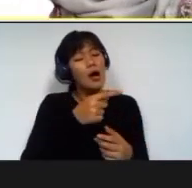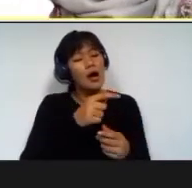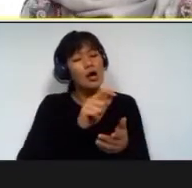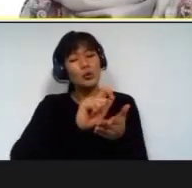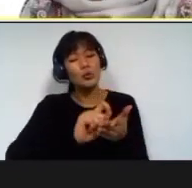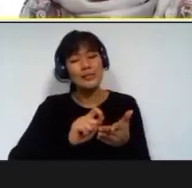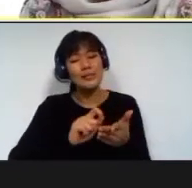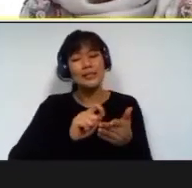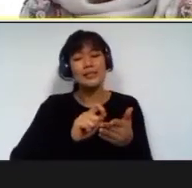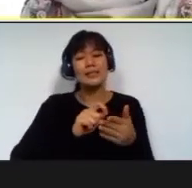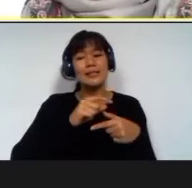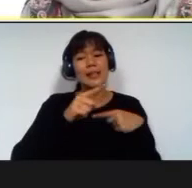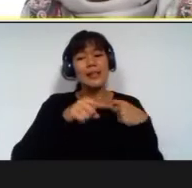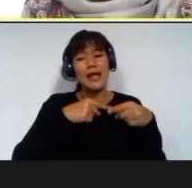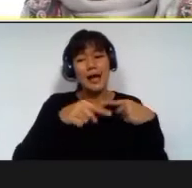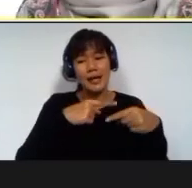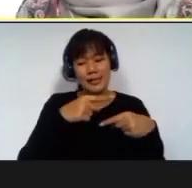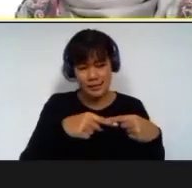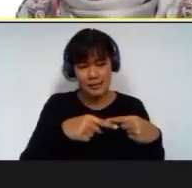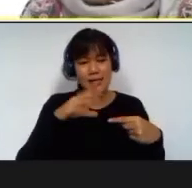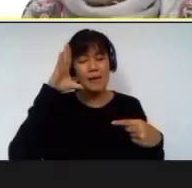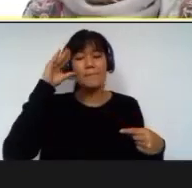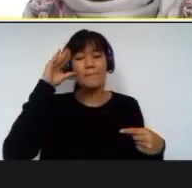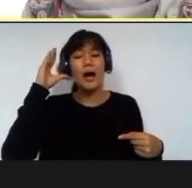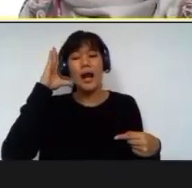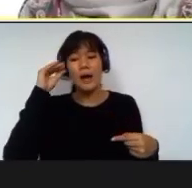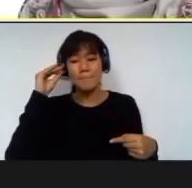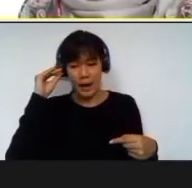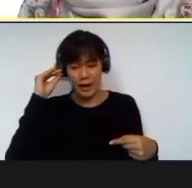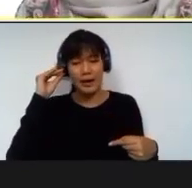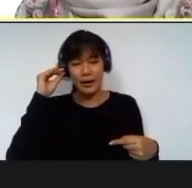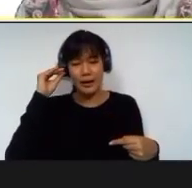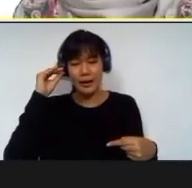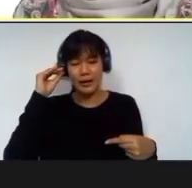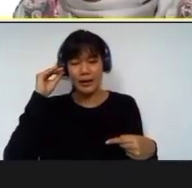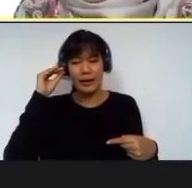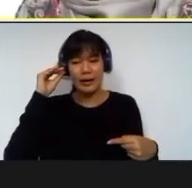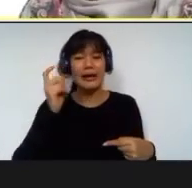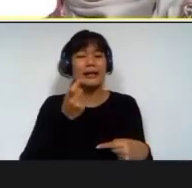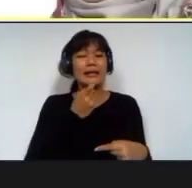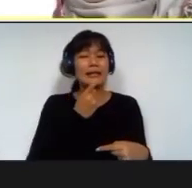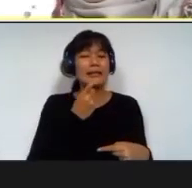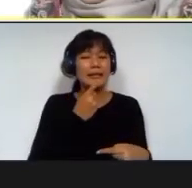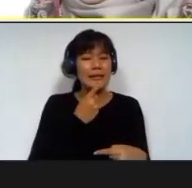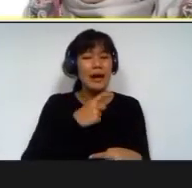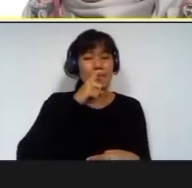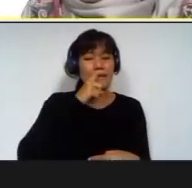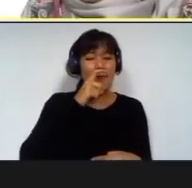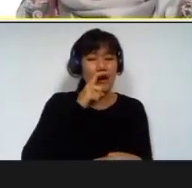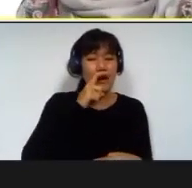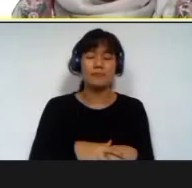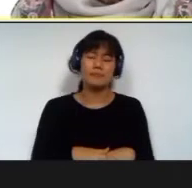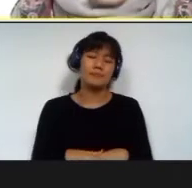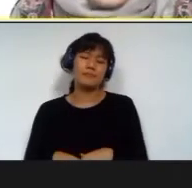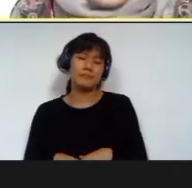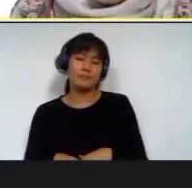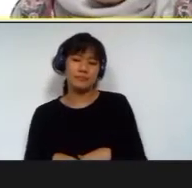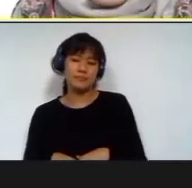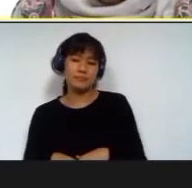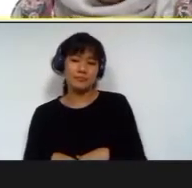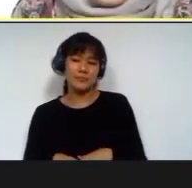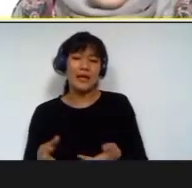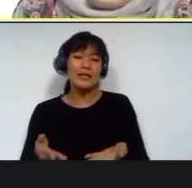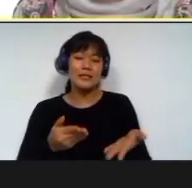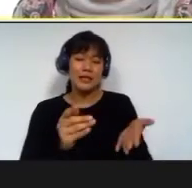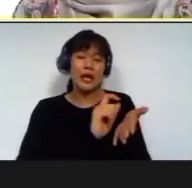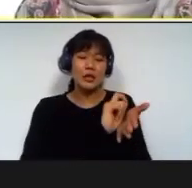narasi pengalaman reflektif kalian tentang ayah kalian. Gitu. Tulis dalam